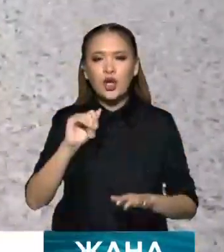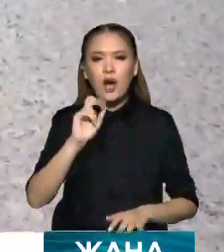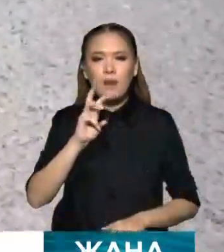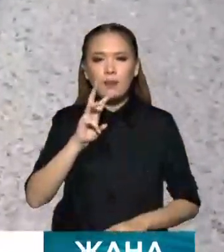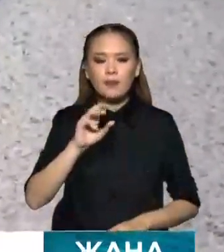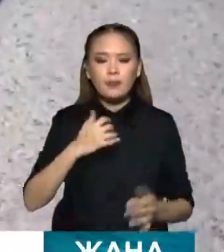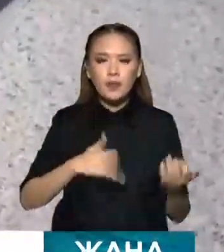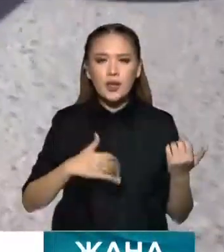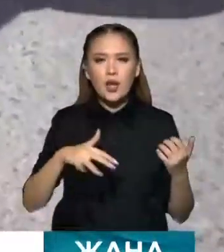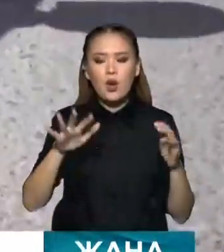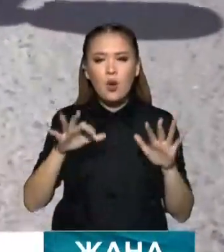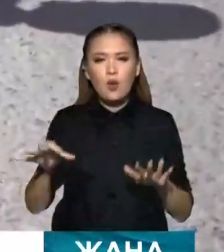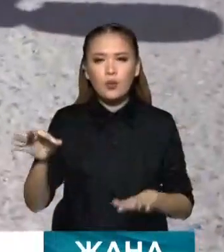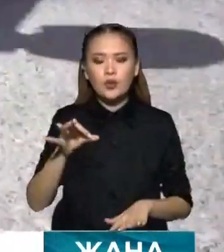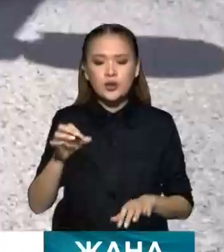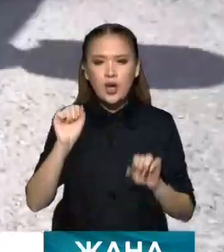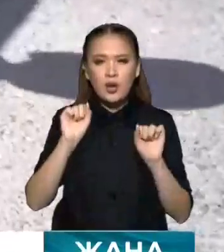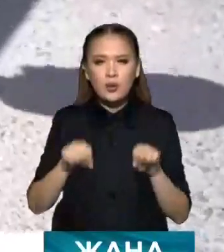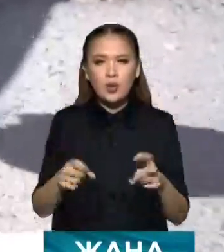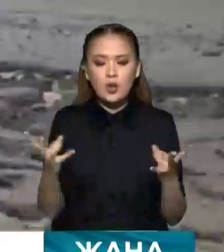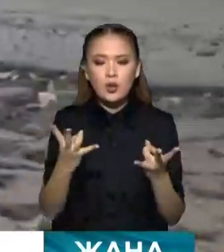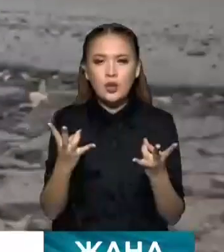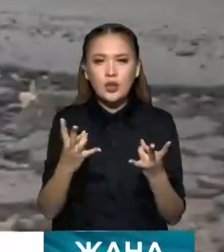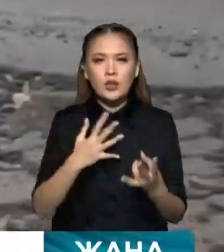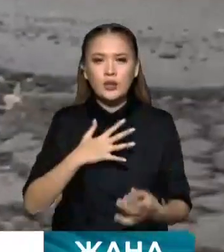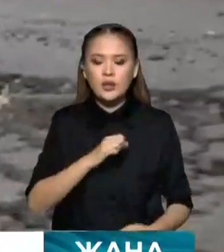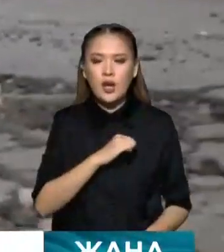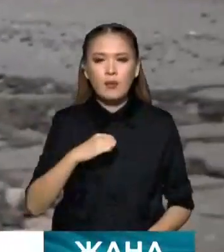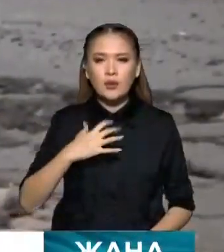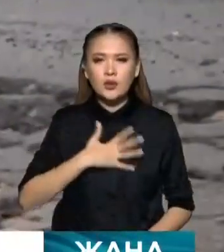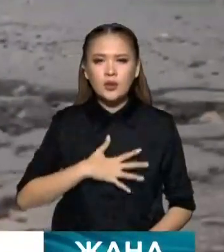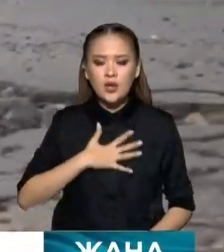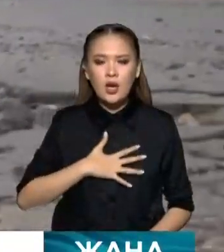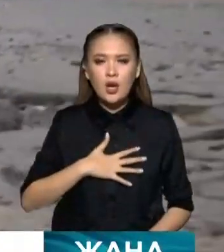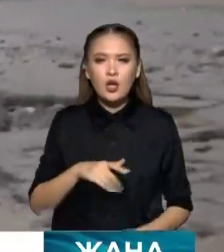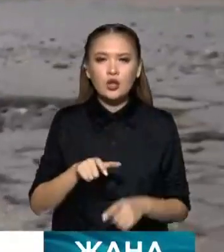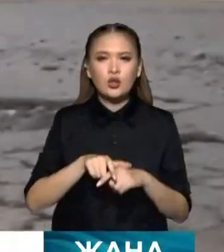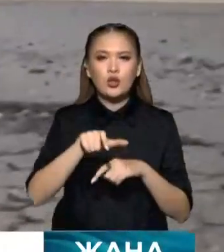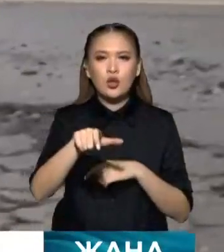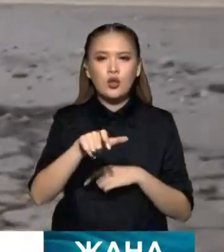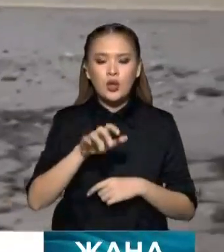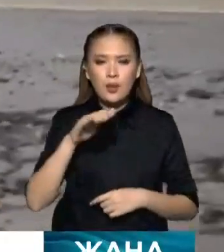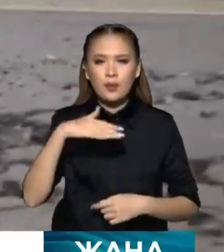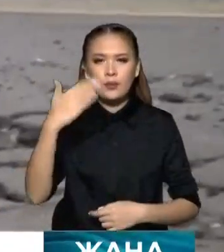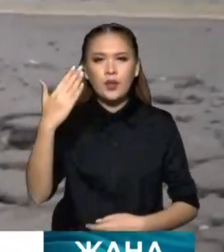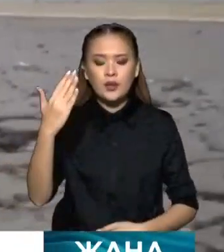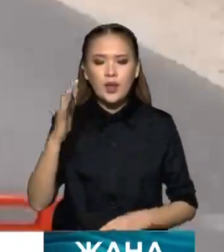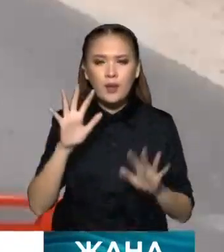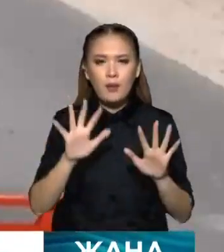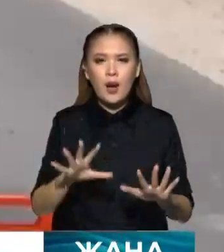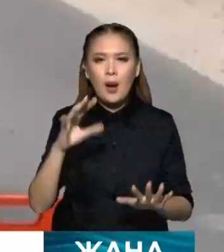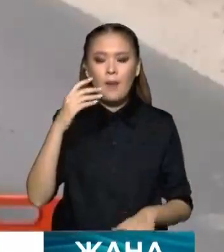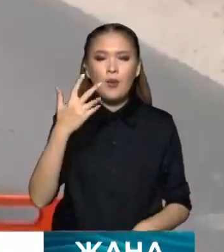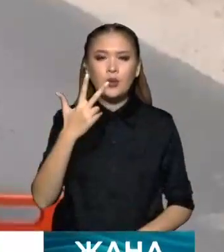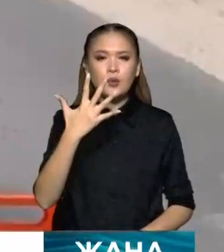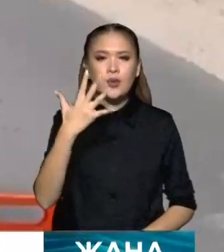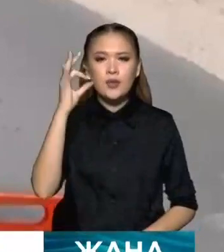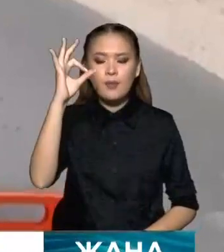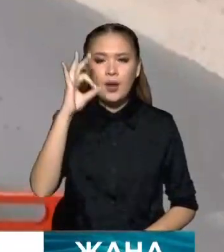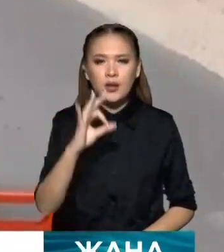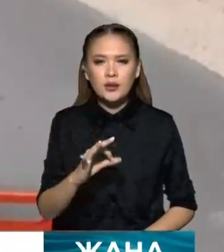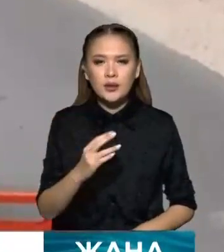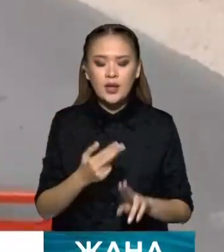Тиісті комитеттің мәліметінше ең нашар тас жол Батыс Қазақстанда, ондағы көрсеткіш 39%, ал Ақтөбе